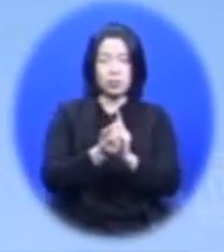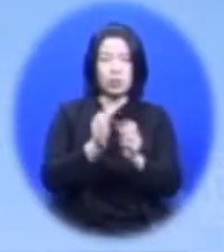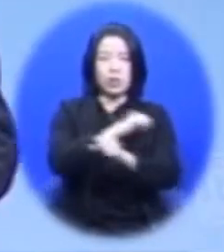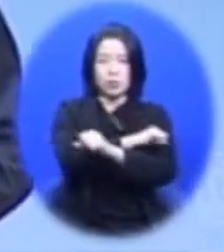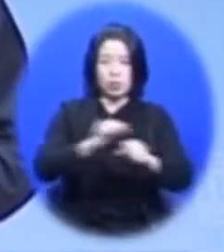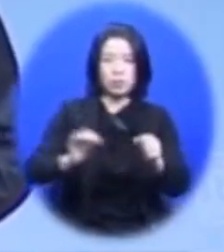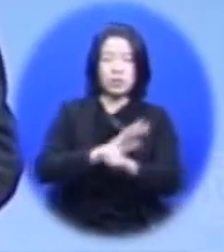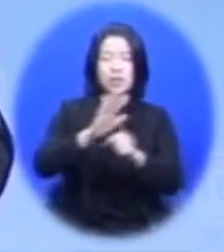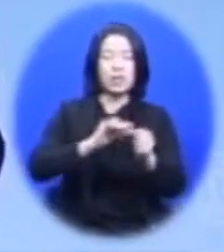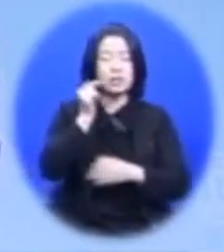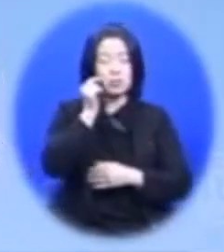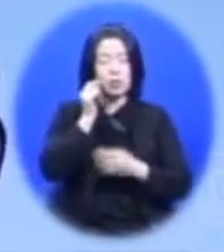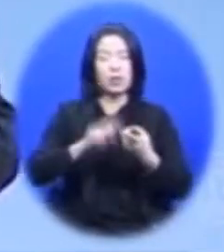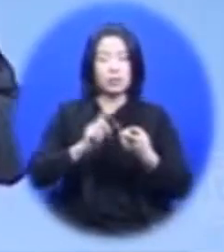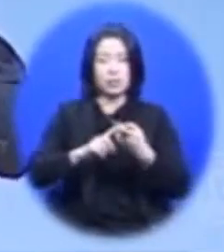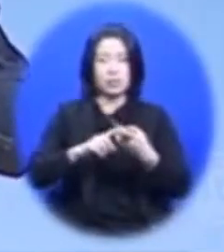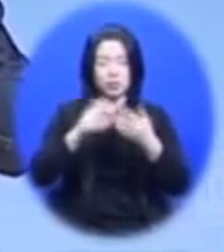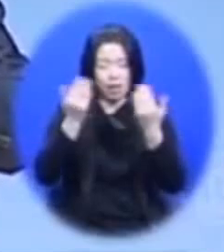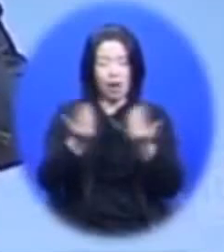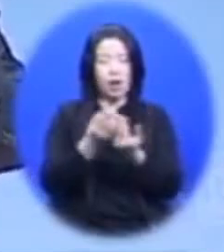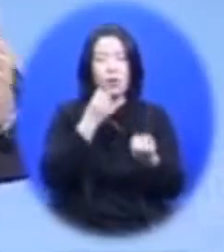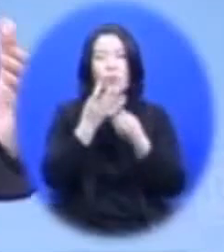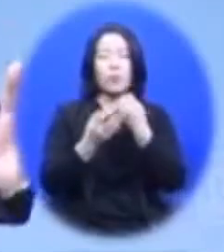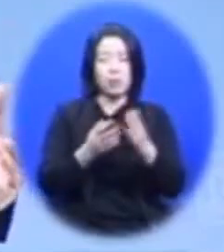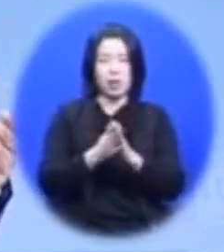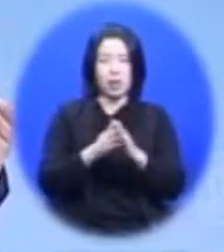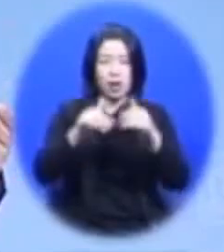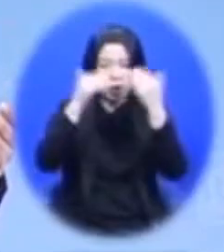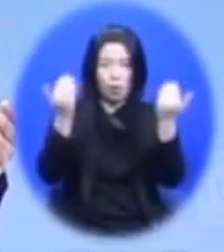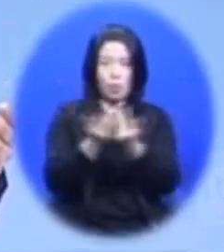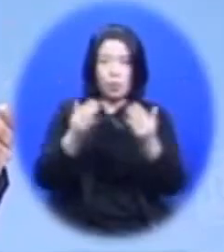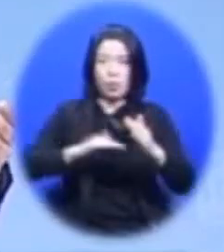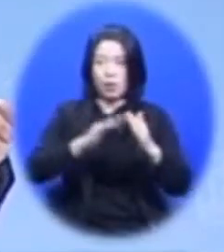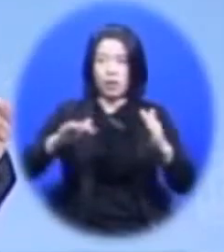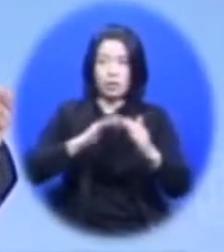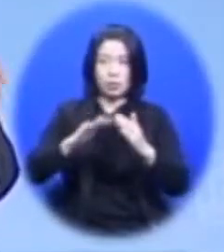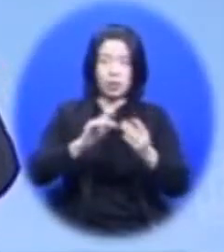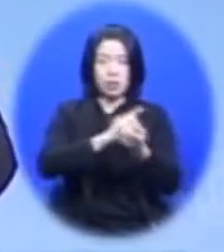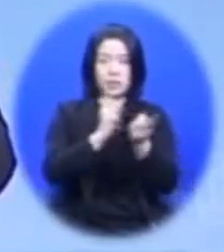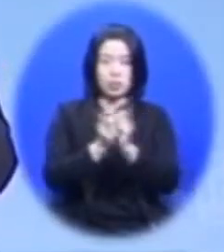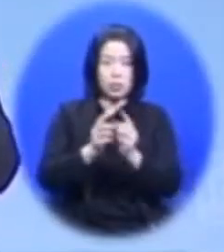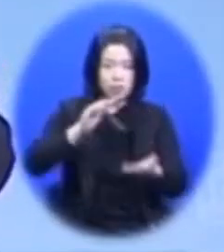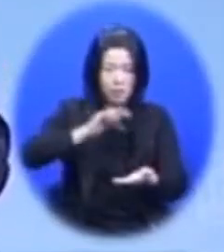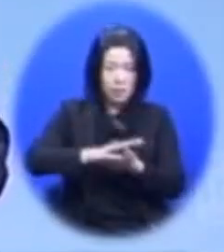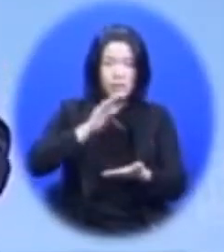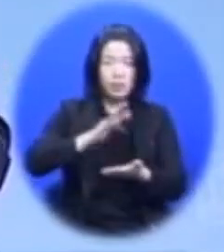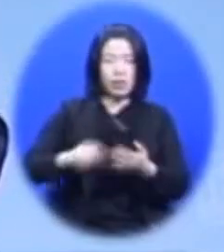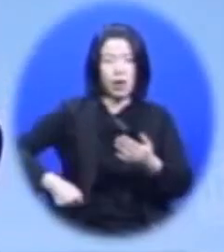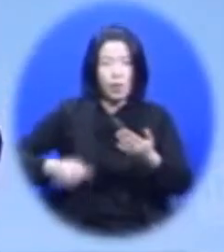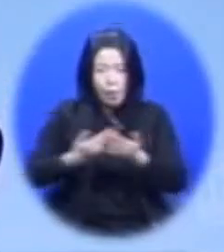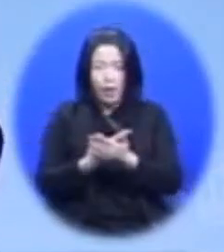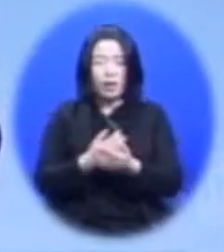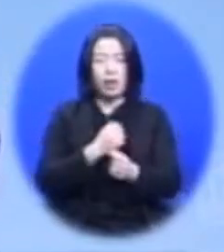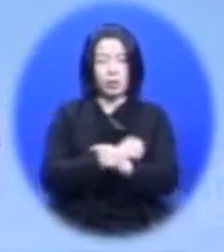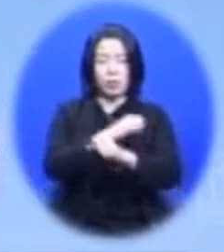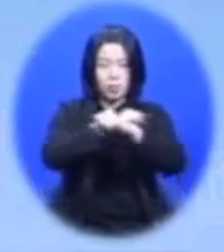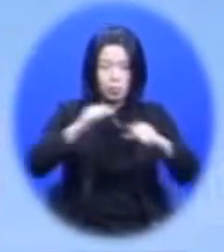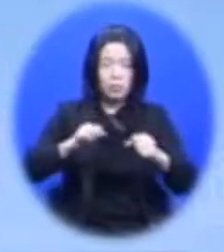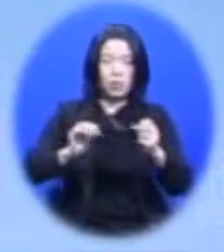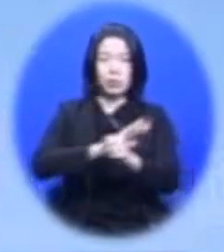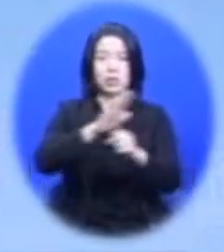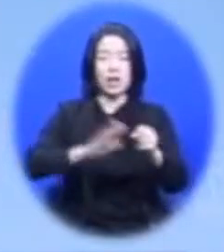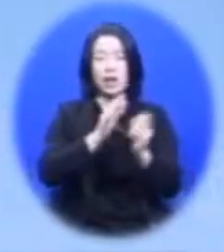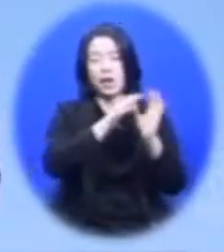용서하고 사랑하지 못했다. 온 가족들이 서로 뜨겁게 회개하고 용서하고